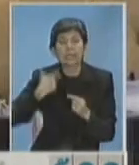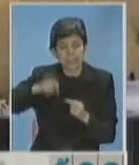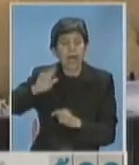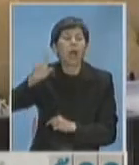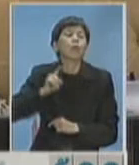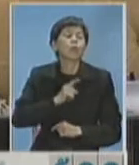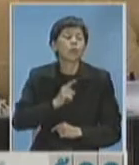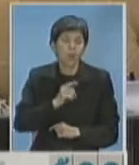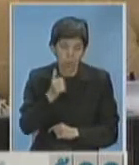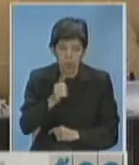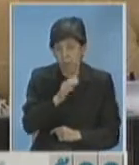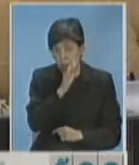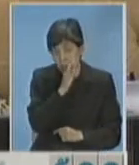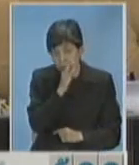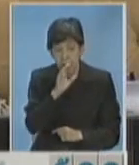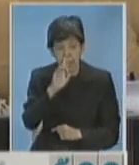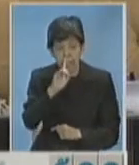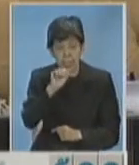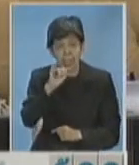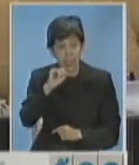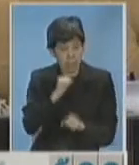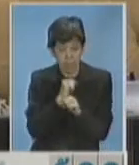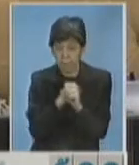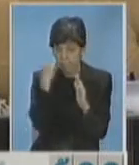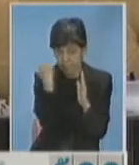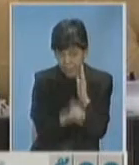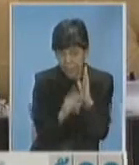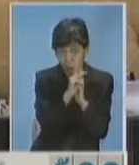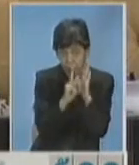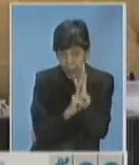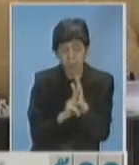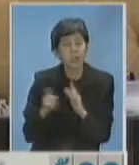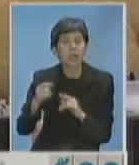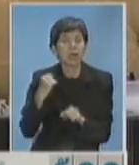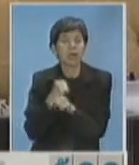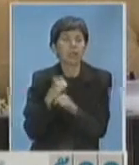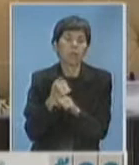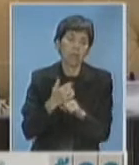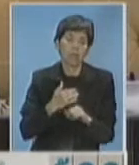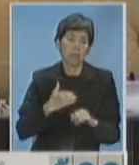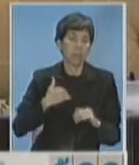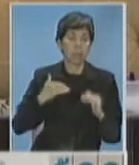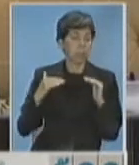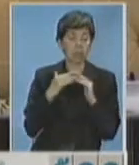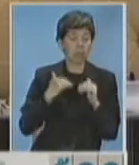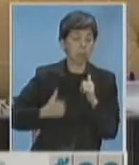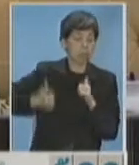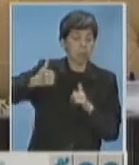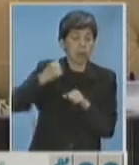ธรรมถ้าทาง DSI เขาดำเนินการไม่ถูกต้องตามกฎหมายเนี่ยใช้อำนาจบาดใจเนี่ยเขาก็ต้อง